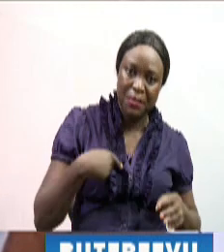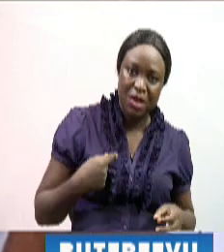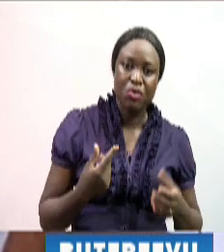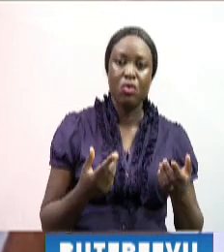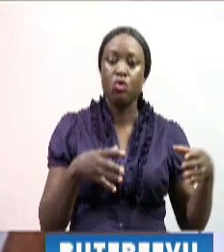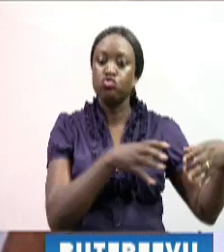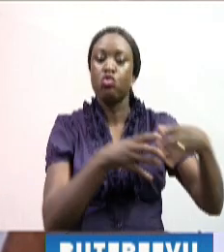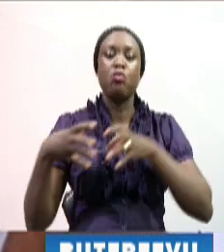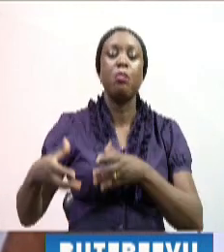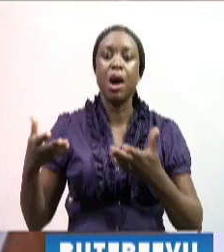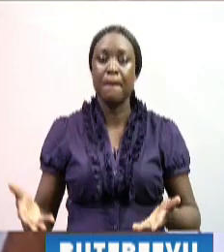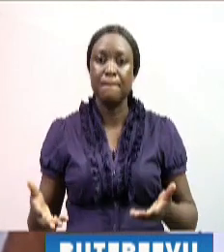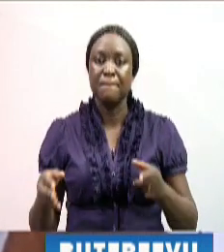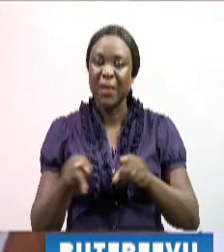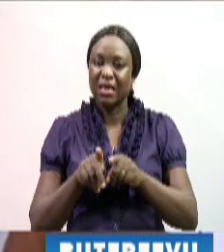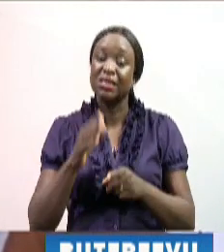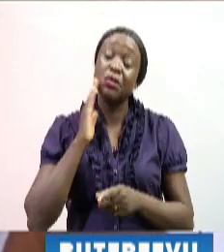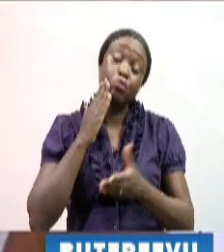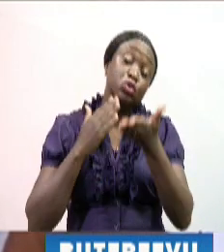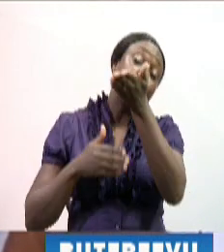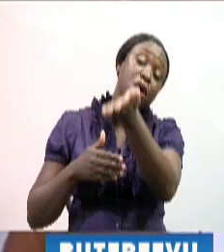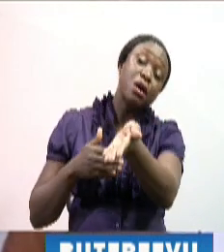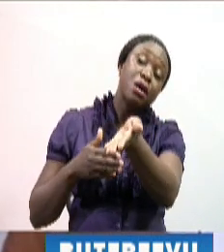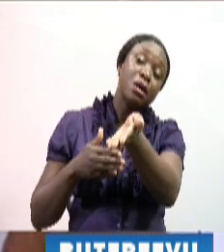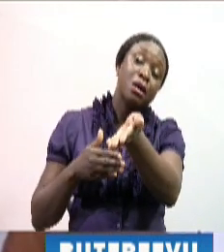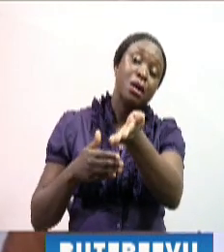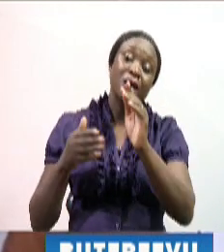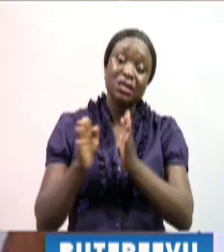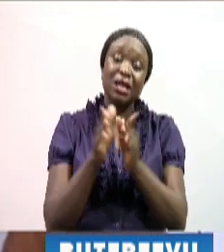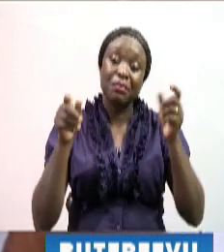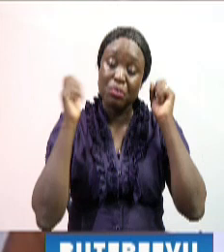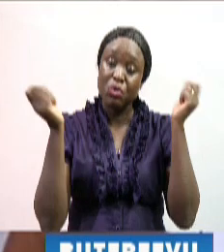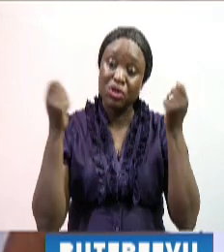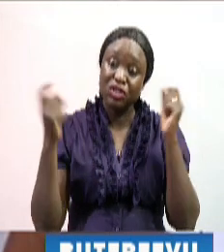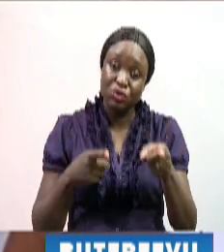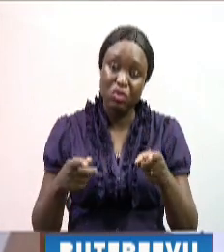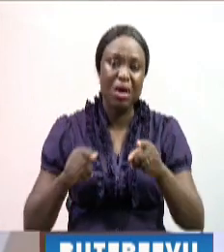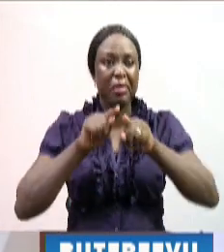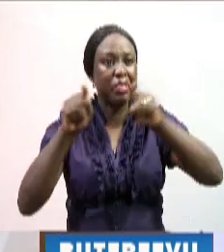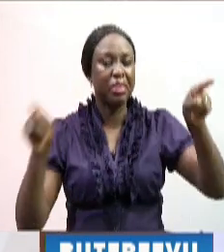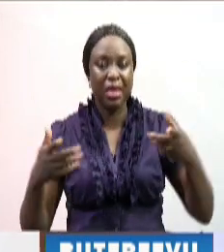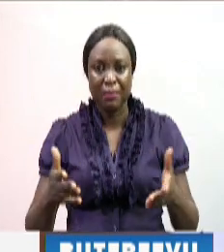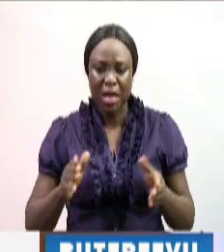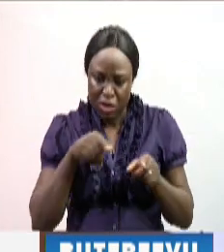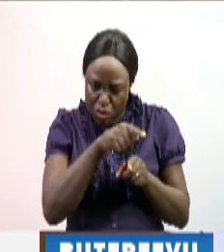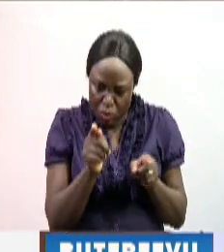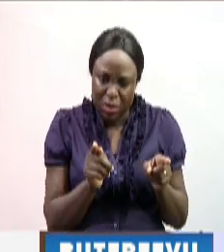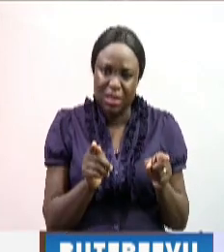ne Bannaffe, Ebusoga, Ebugisu, n'awalala. Ebibiina bino